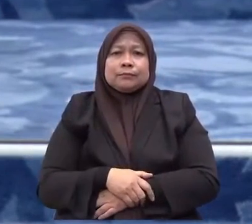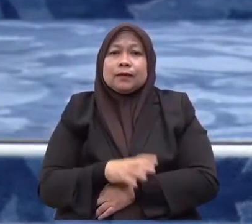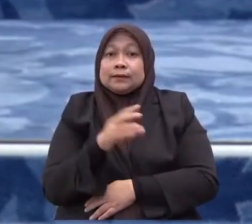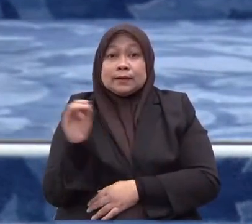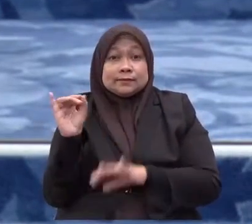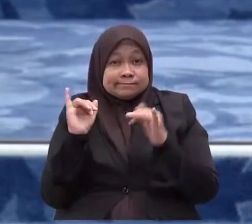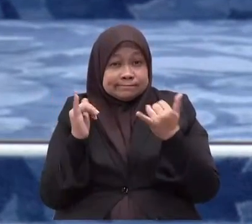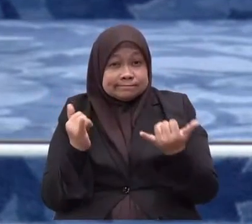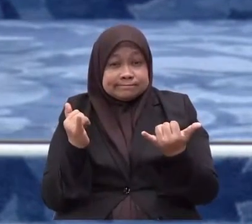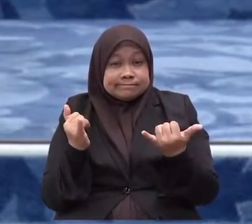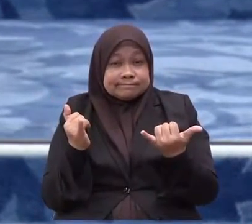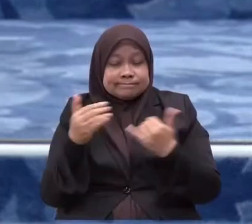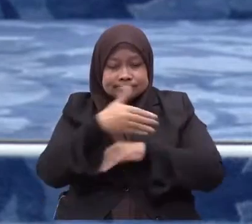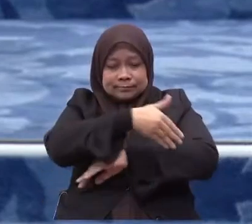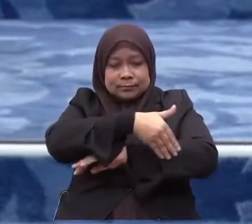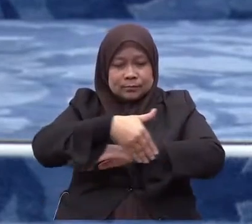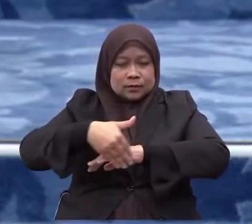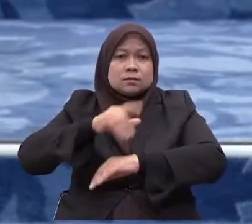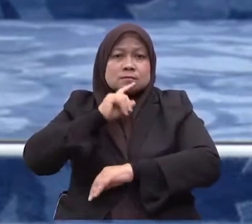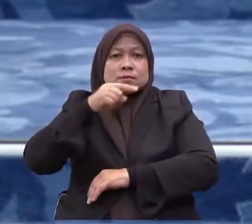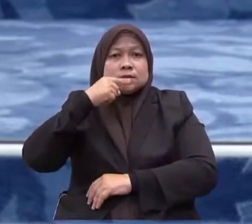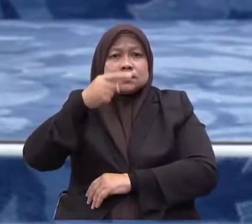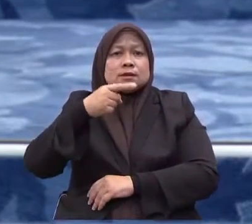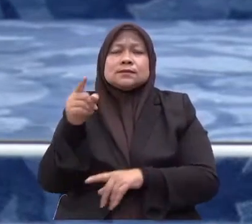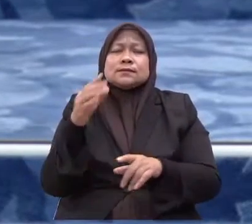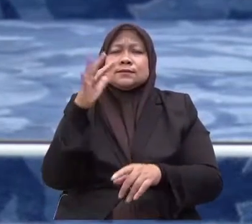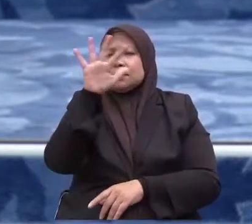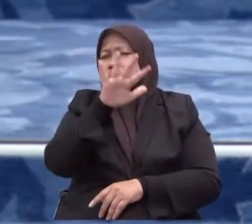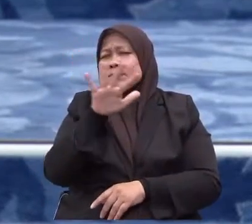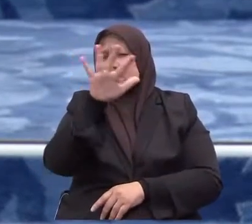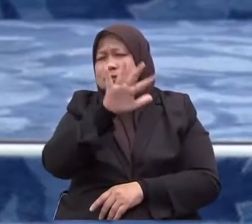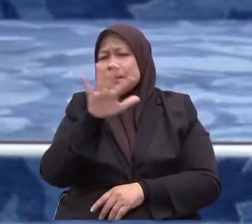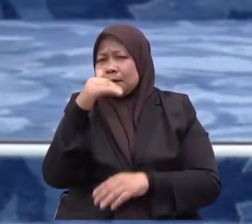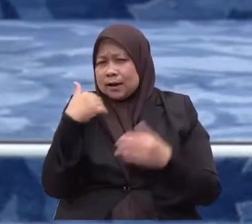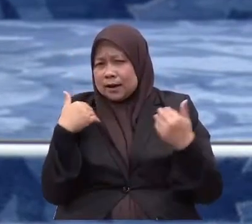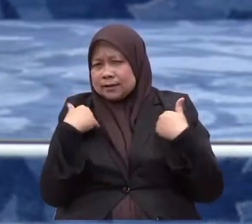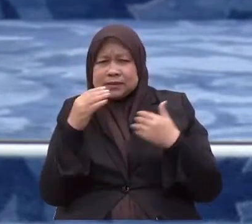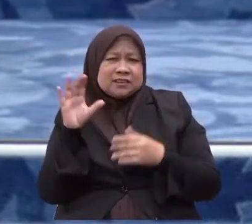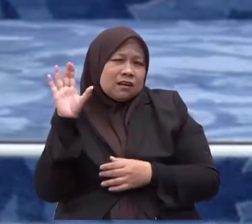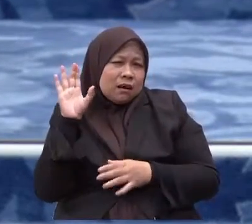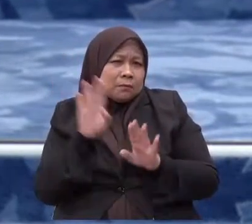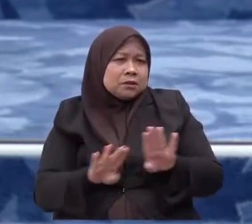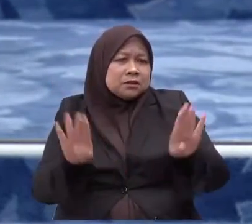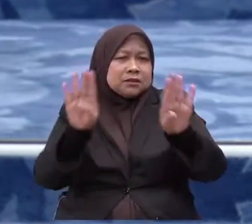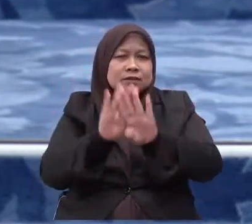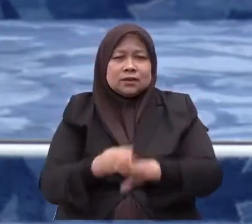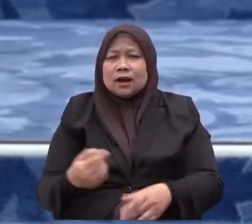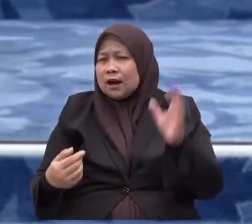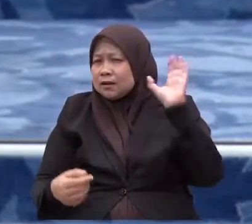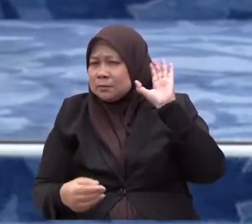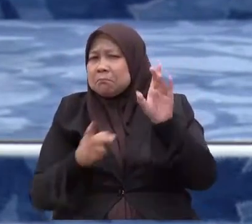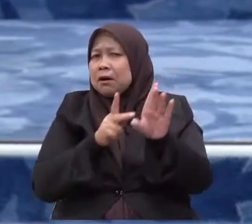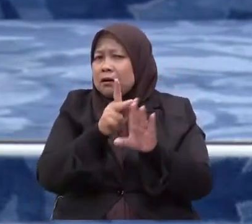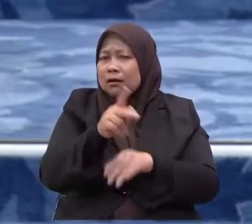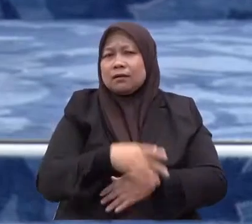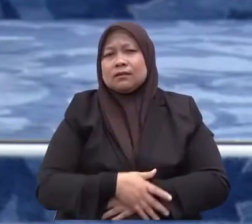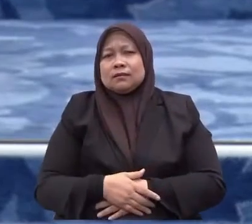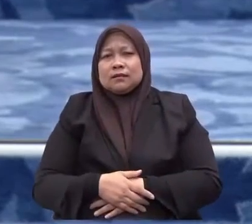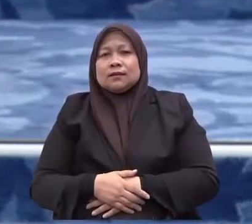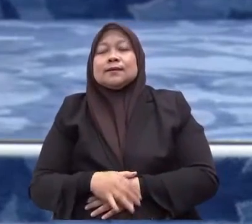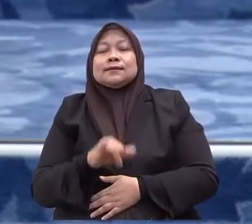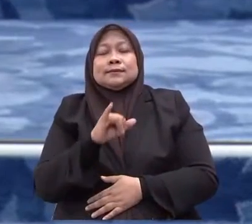dan sekarang dalam soal simpanan yang disebut nih yang sama-sama ada dengan berita ada pakar